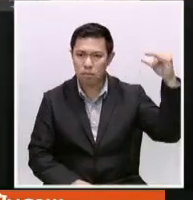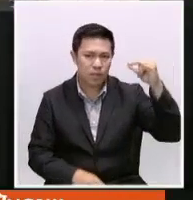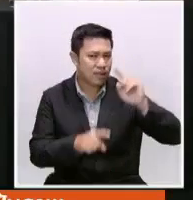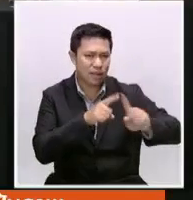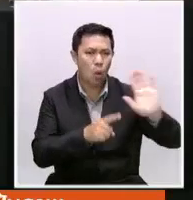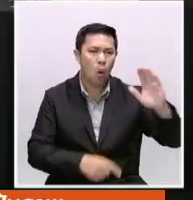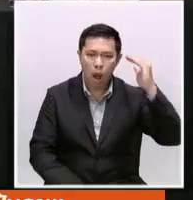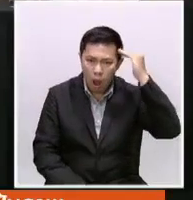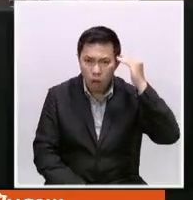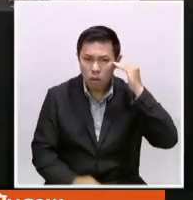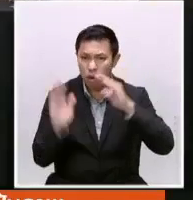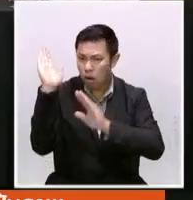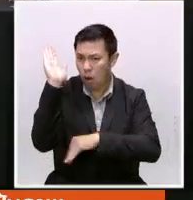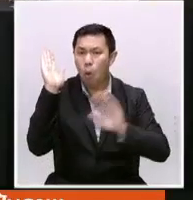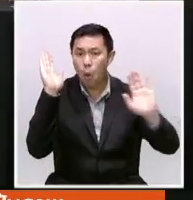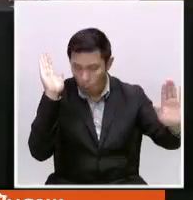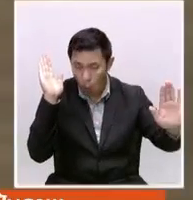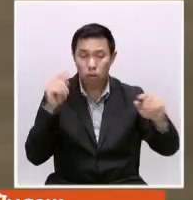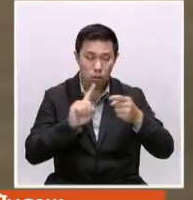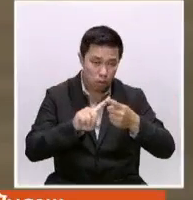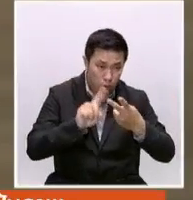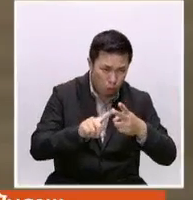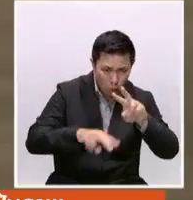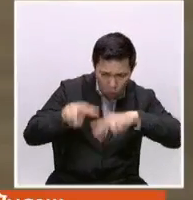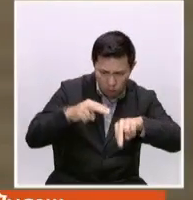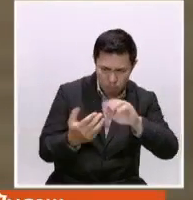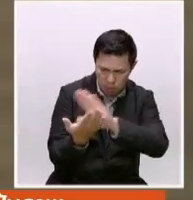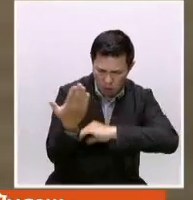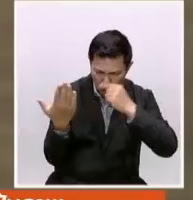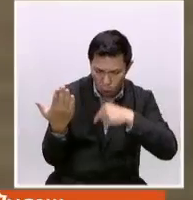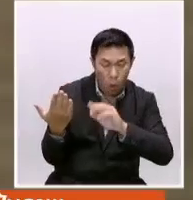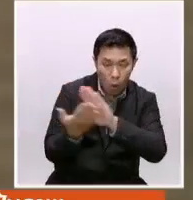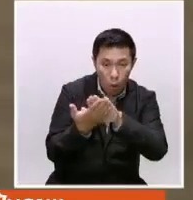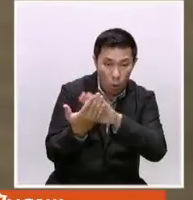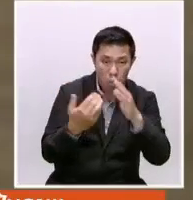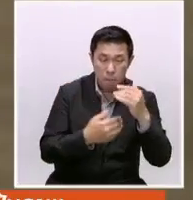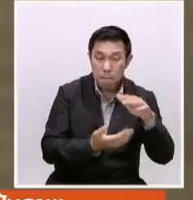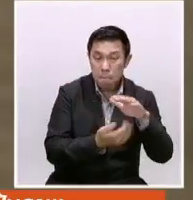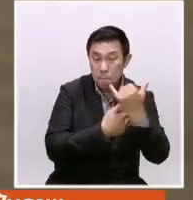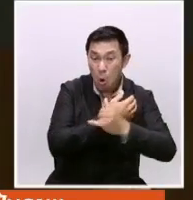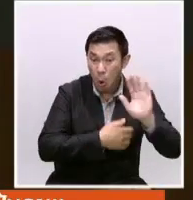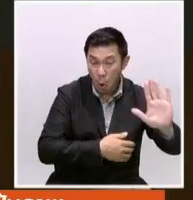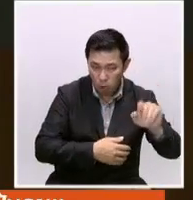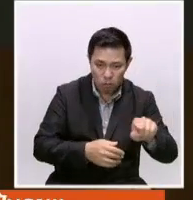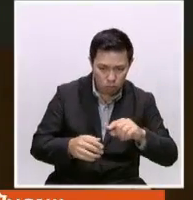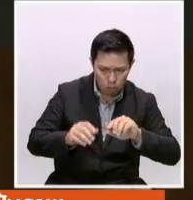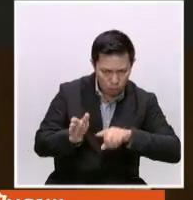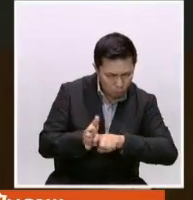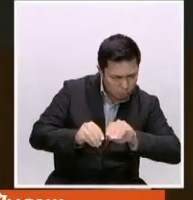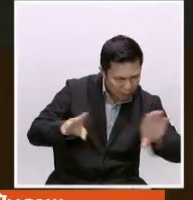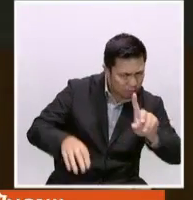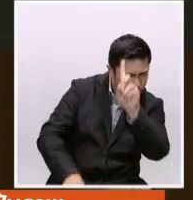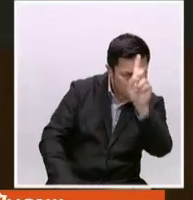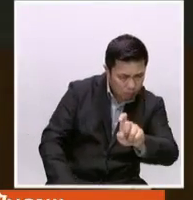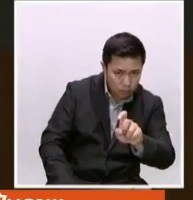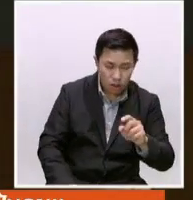างๆทั่วเกาหลีใต้และให้จับตาเฝ้าระวังสถานการณ์ในประเทศว่าเกิดการระบาดของฝีดาดลิงหรือไม่การพบเค